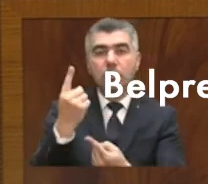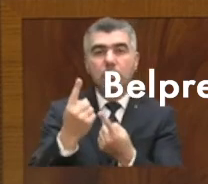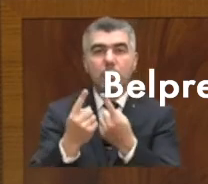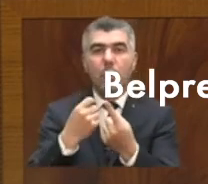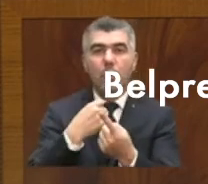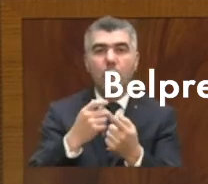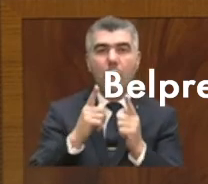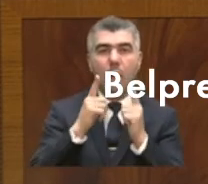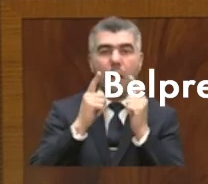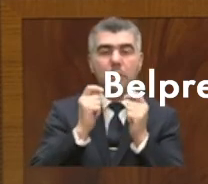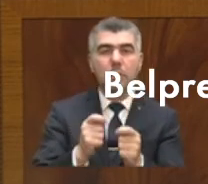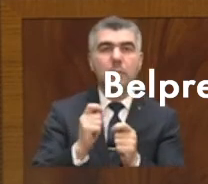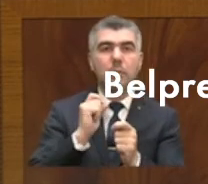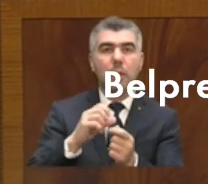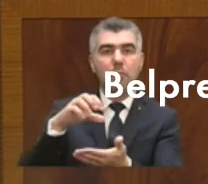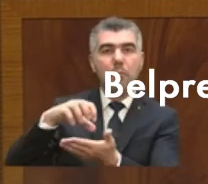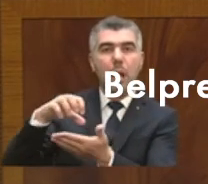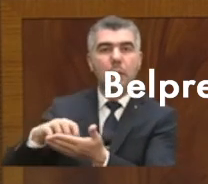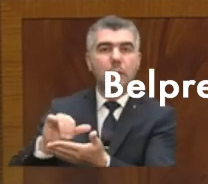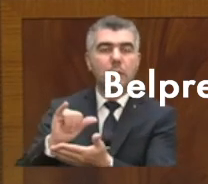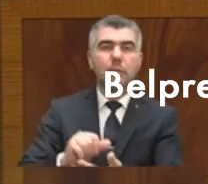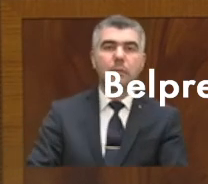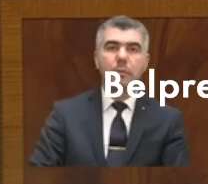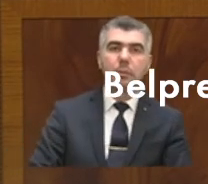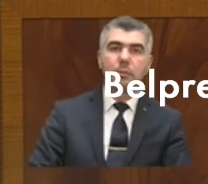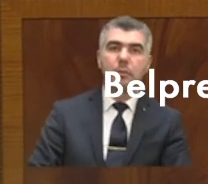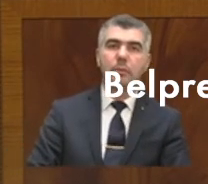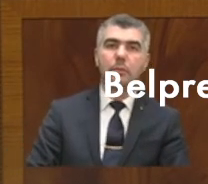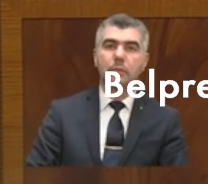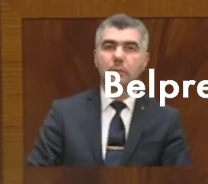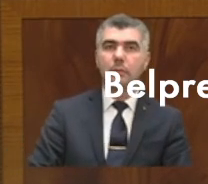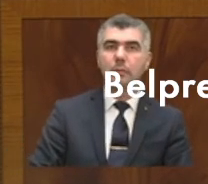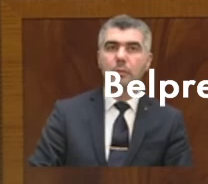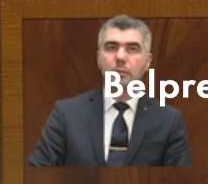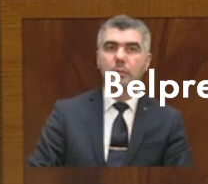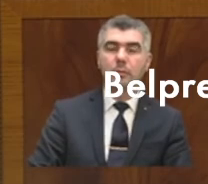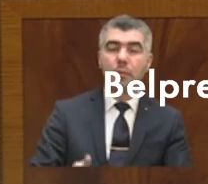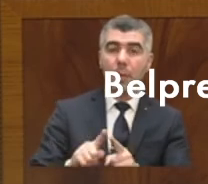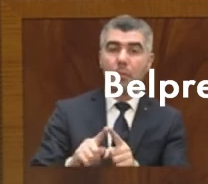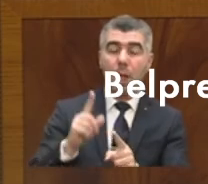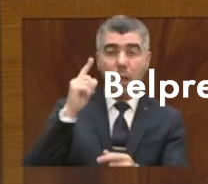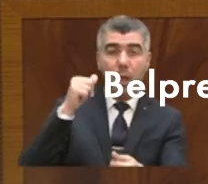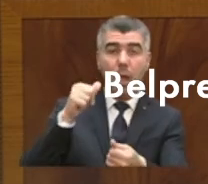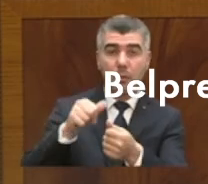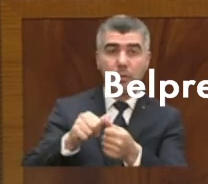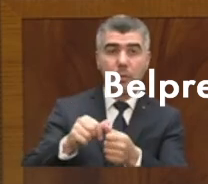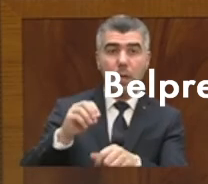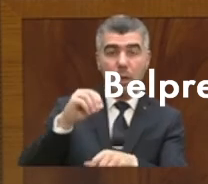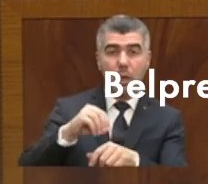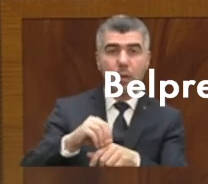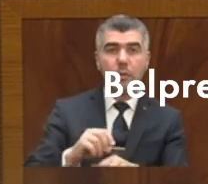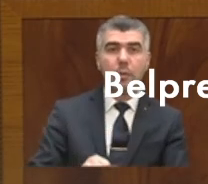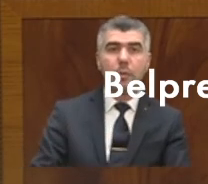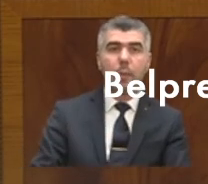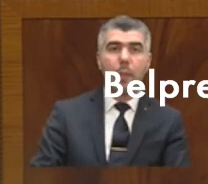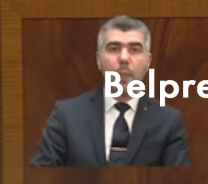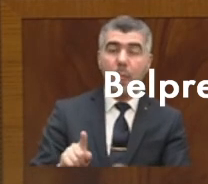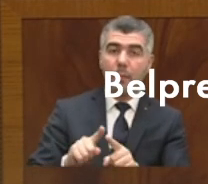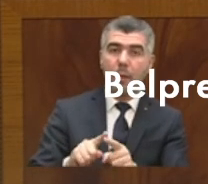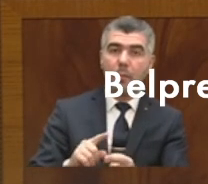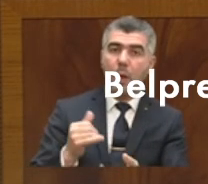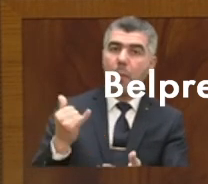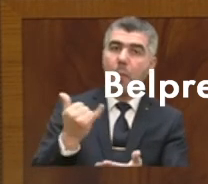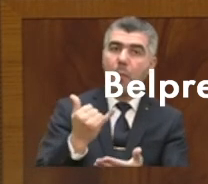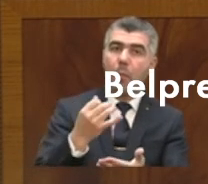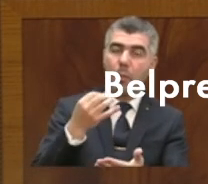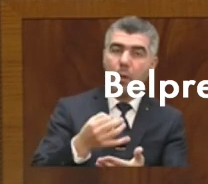وحسب الأماكن اللي احنا تنتكلموا فيها. ولكن نذكروا كذلك بان هذا الامر غيدار، لان باش يمكننا